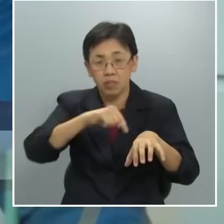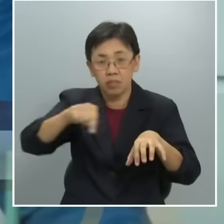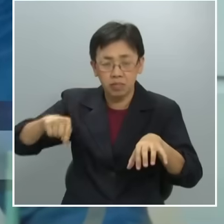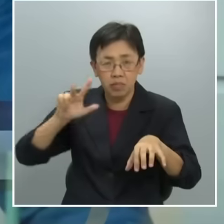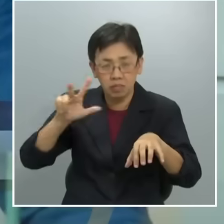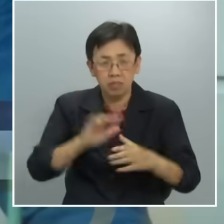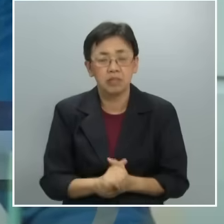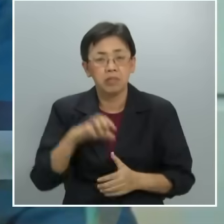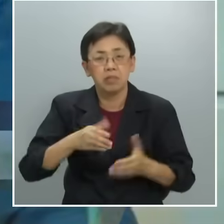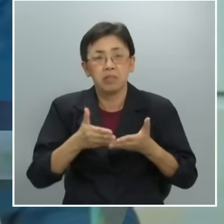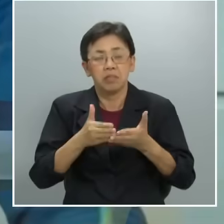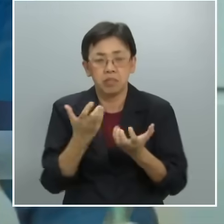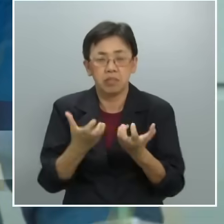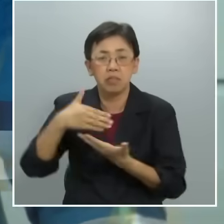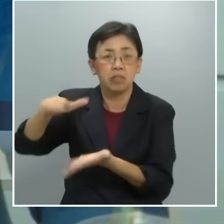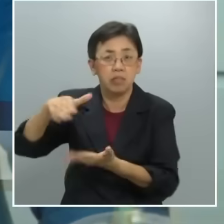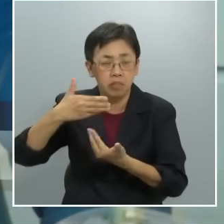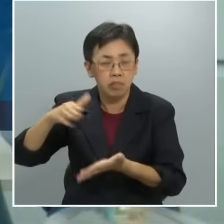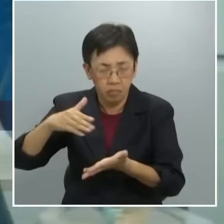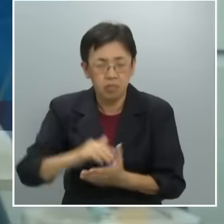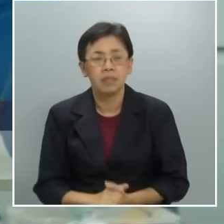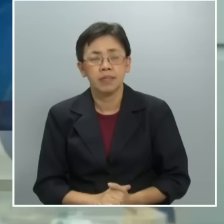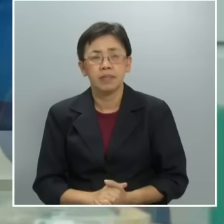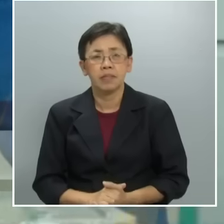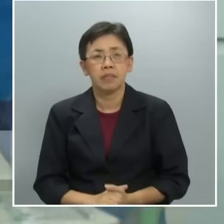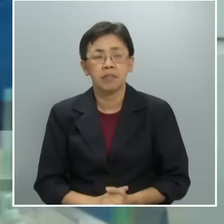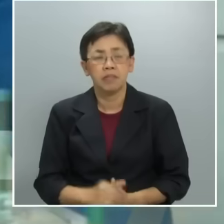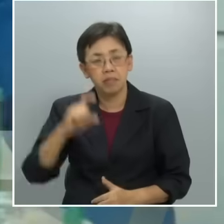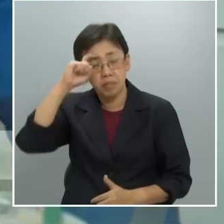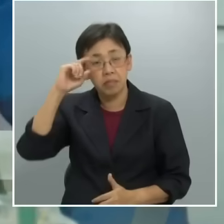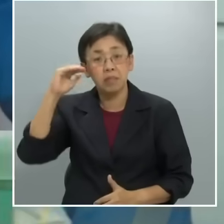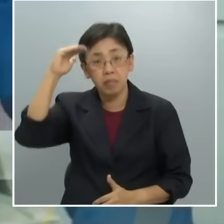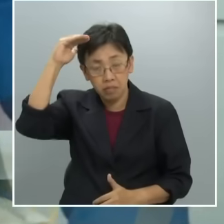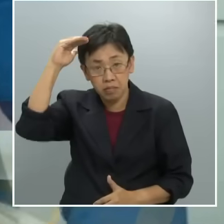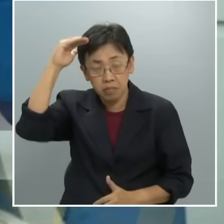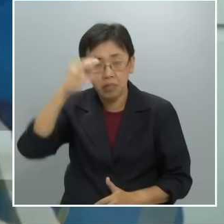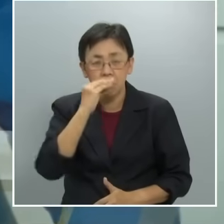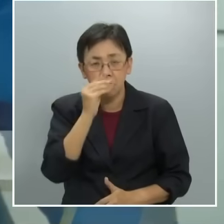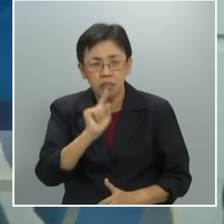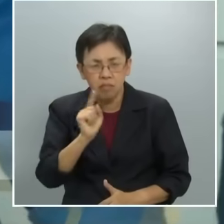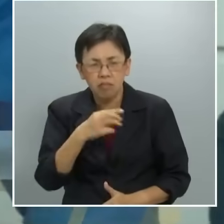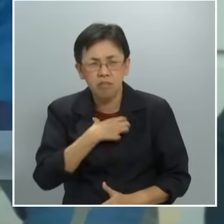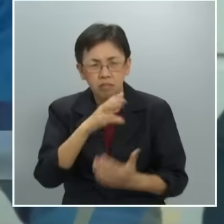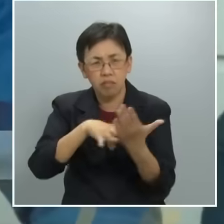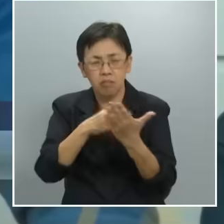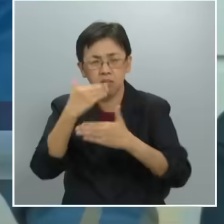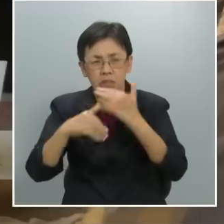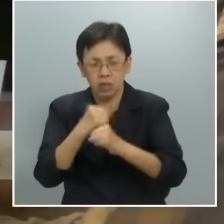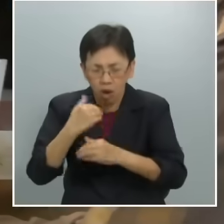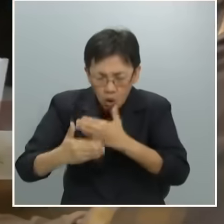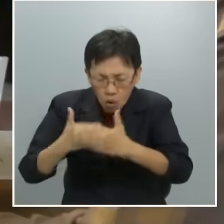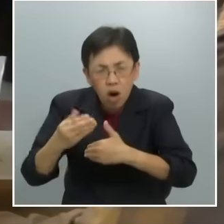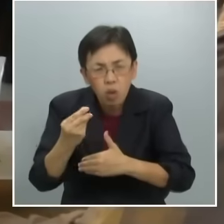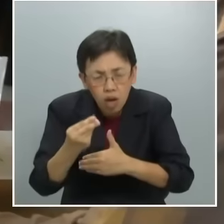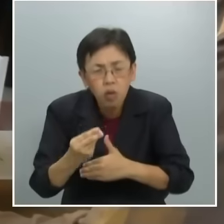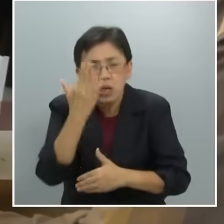ค้าท่าเรือแหลมฉบังช่วงหนึ่งคุณเศรษฐาทวีสินเน้นย้ำว่าอยากให้แผนพัฒนาคืบหน้าเพื่อสร้างความมั่นใจ